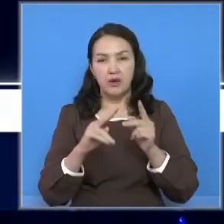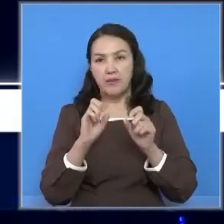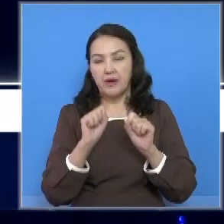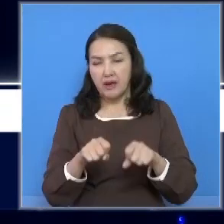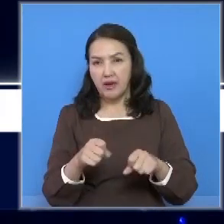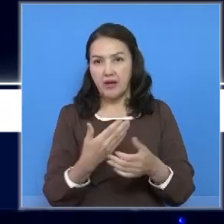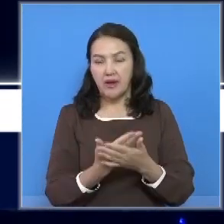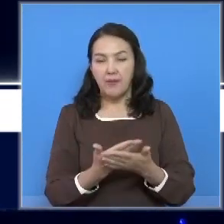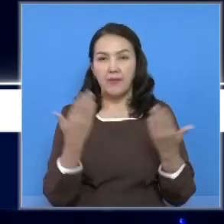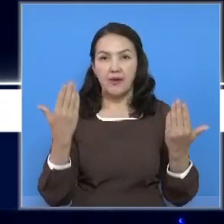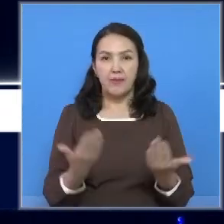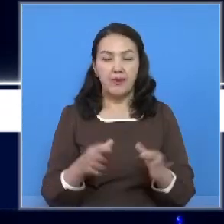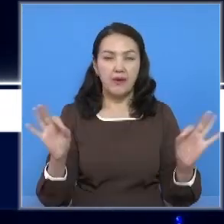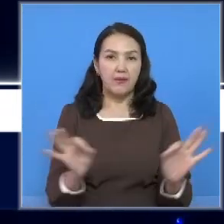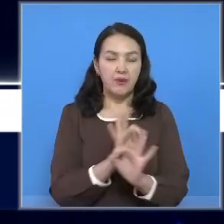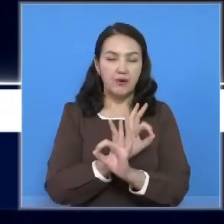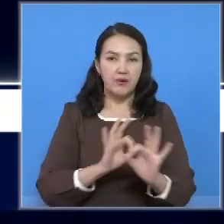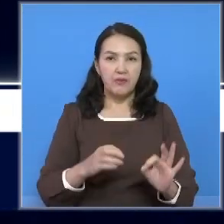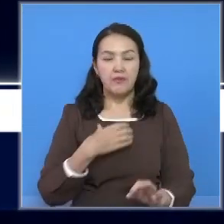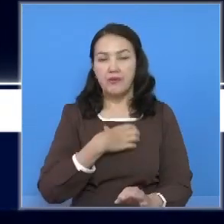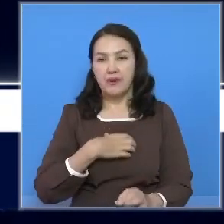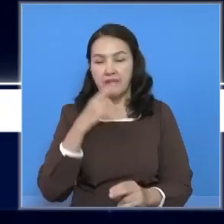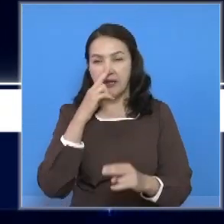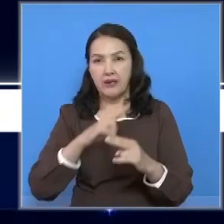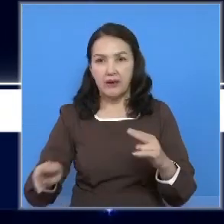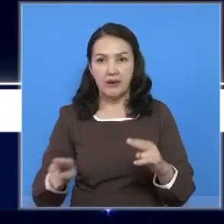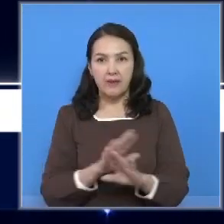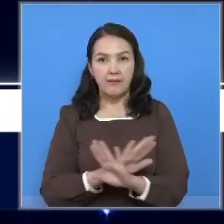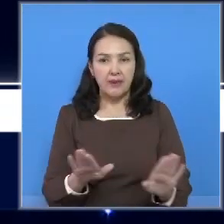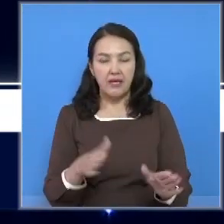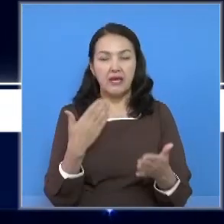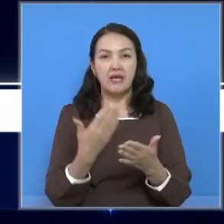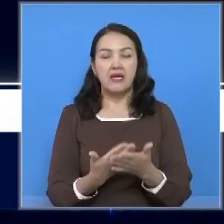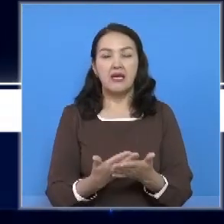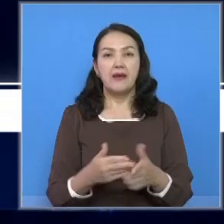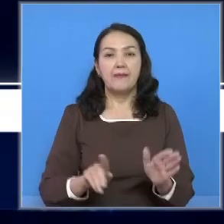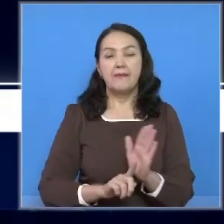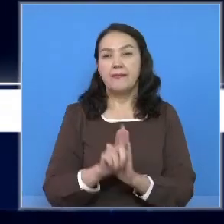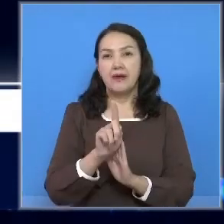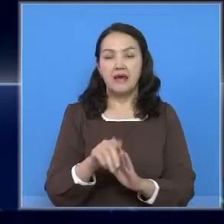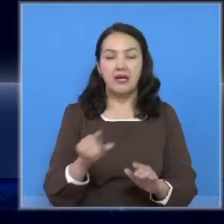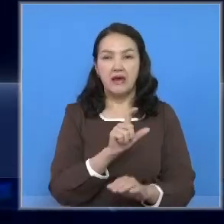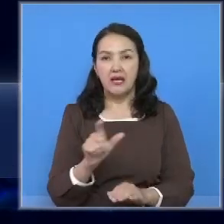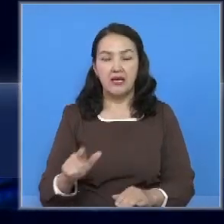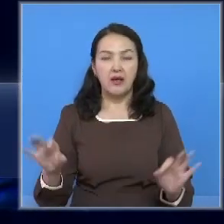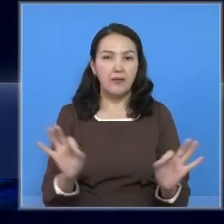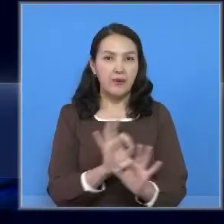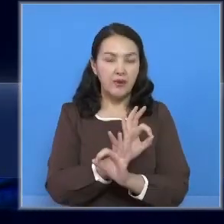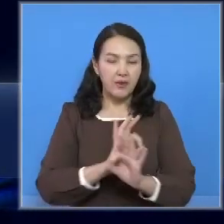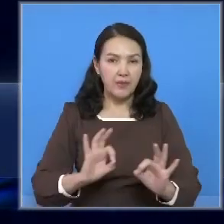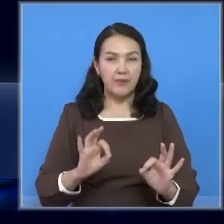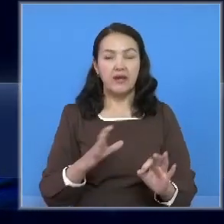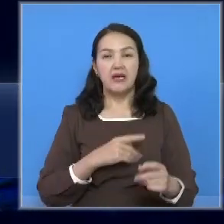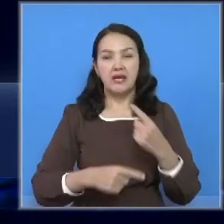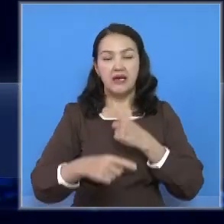те, тағынан түспейтін музыка өнері маңызын ешқашан жоғалтпақ емес. Ғасырлар қойнауынан бастау алатын халқымыздың музыка өнерін елеге үшін